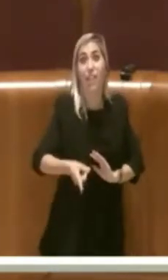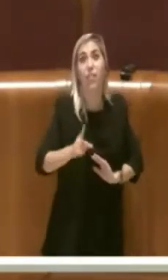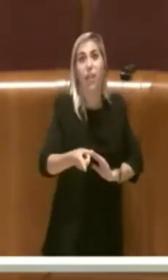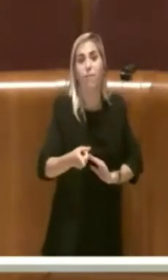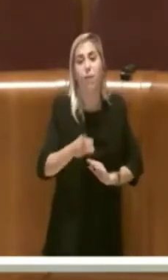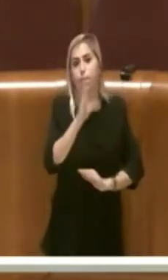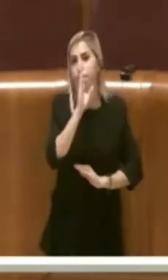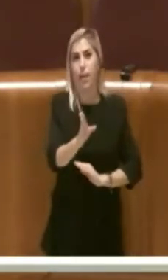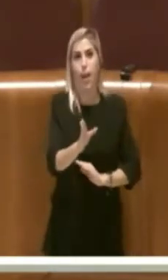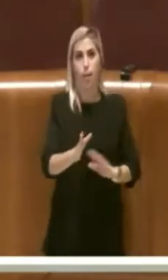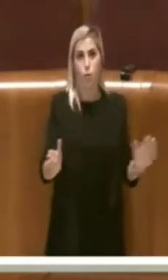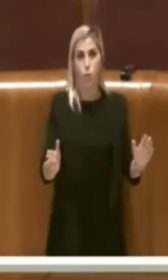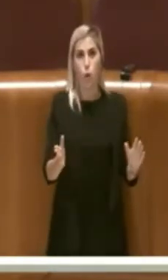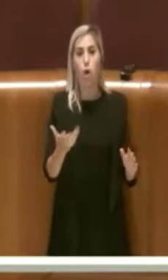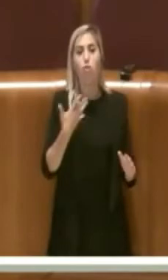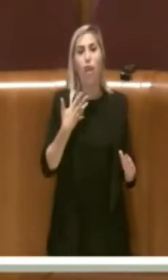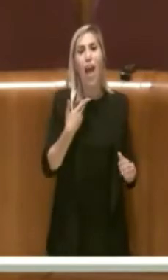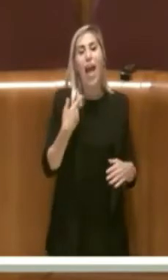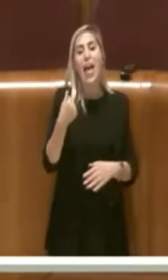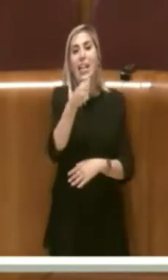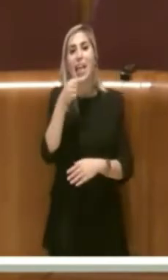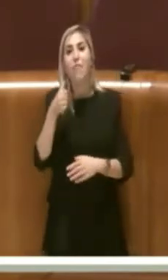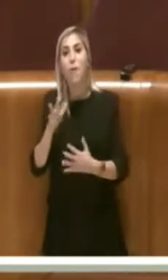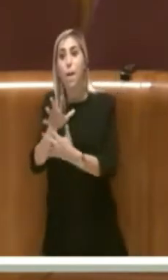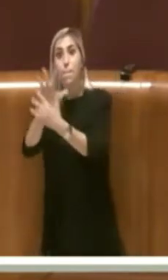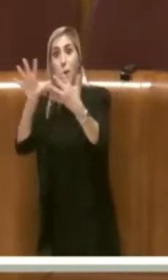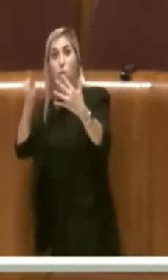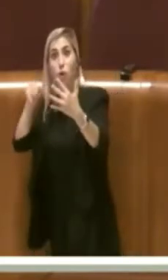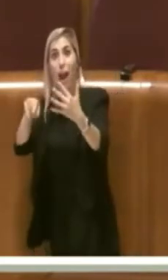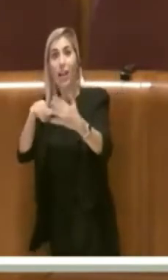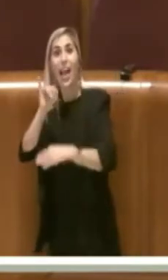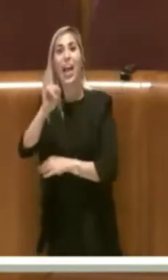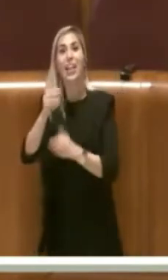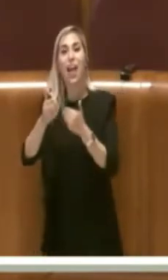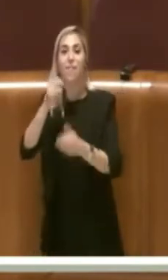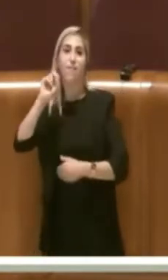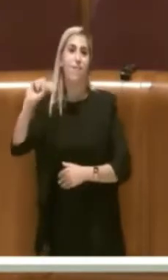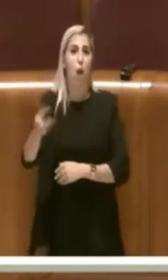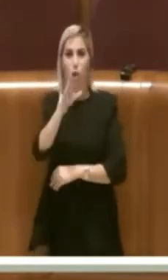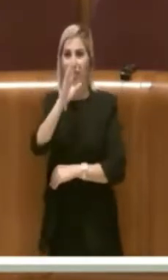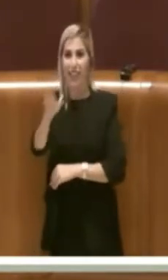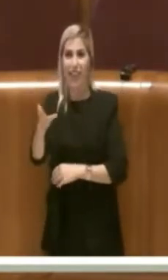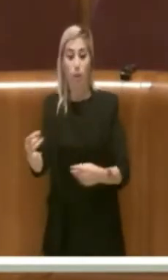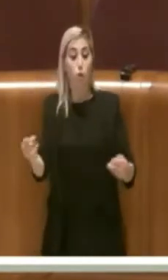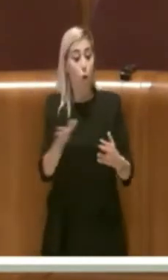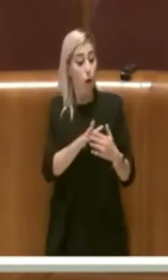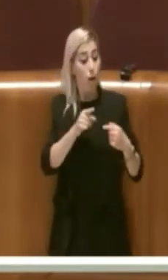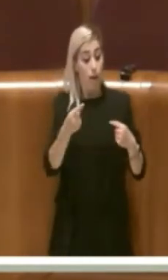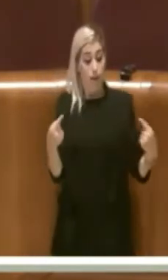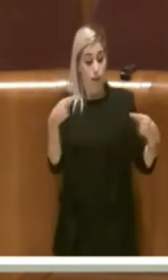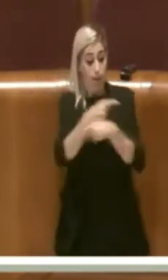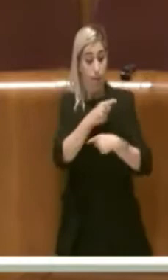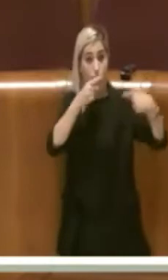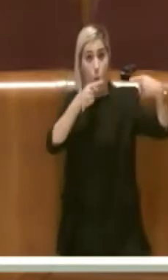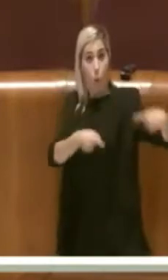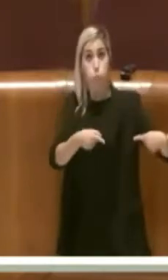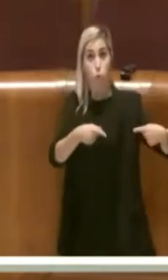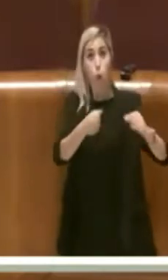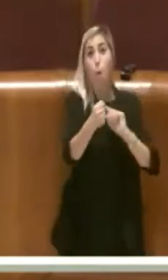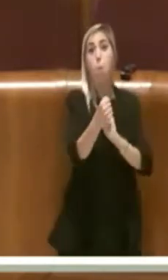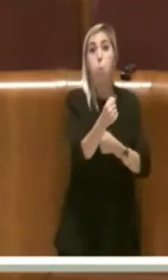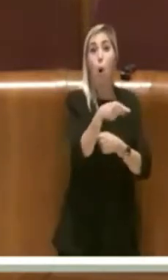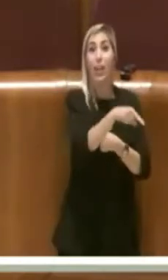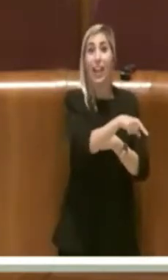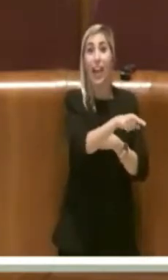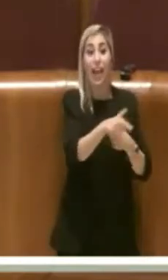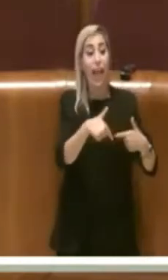un contemperamento tra le esigenze della maggioranza, quindi un iter approvativo più snello, e dall'altra parte i poteri delle opposizioni che in